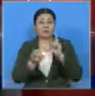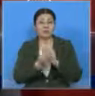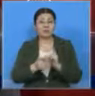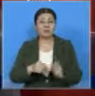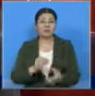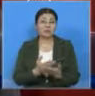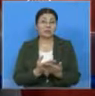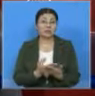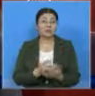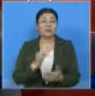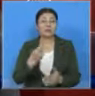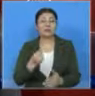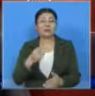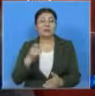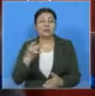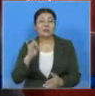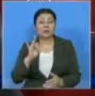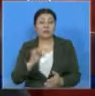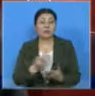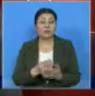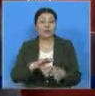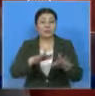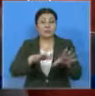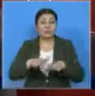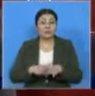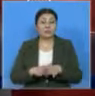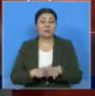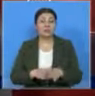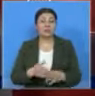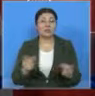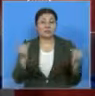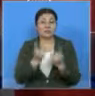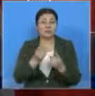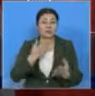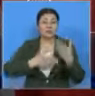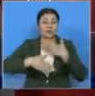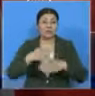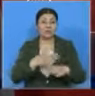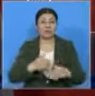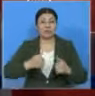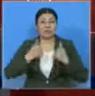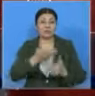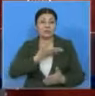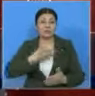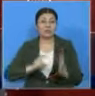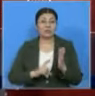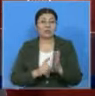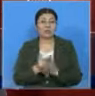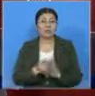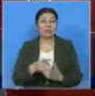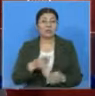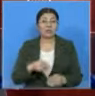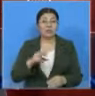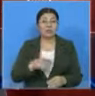переписали, подгоняли звук. Весь труд был оправдан, зрители проводили актеров с овациями. Мы были воодушевлены. До начала мюзикла в течение